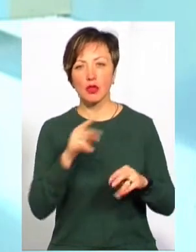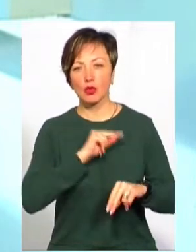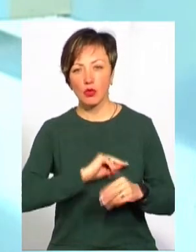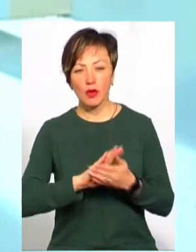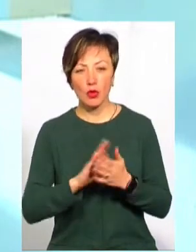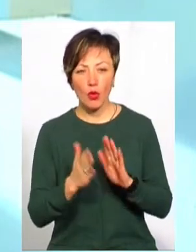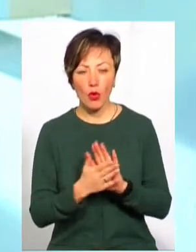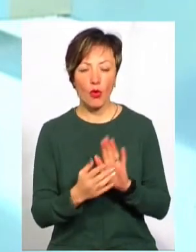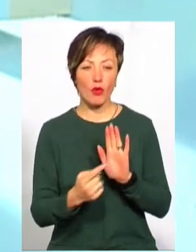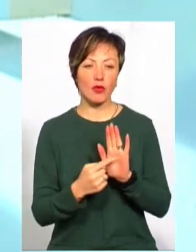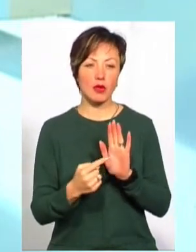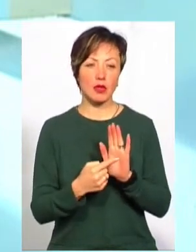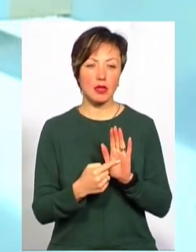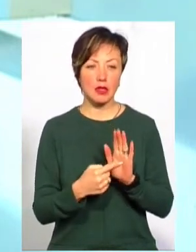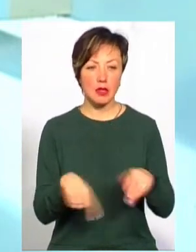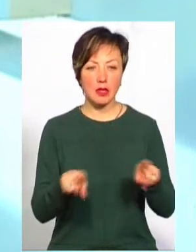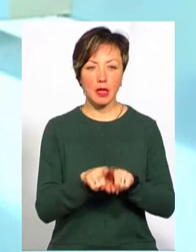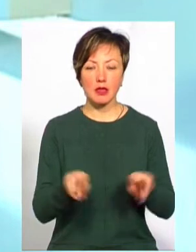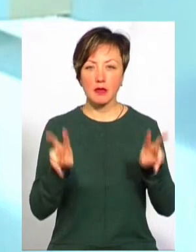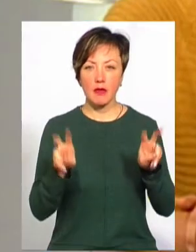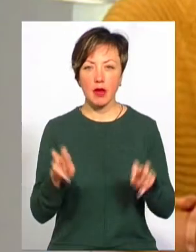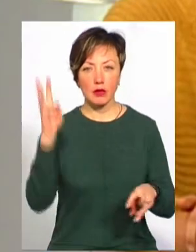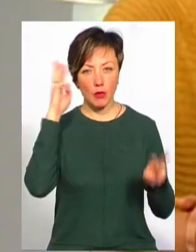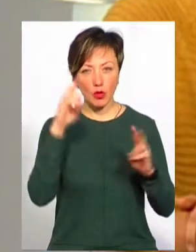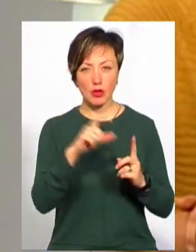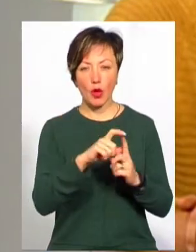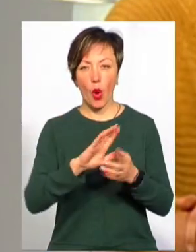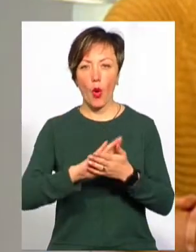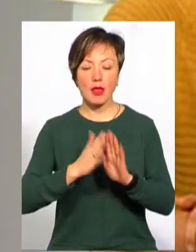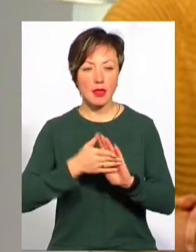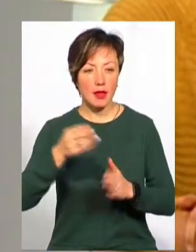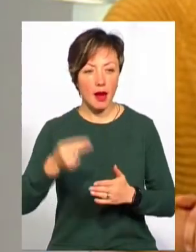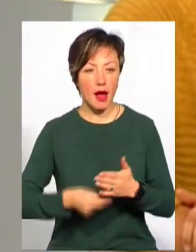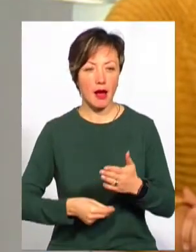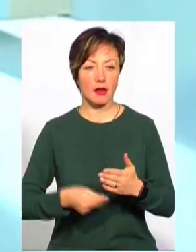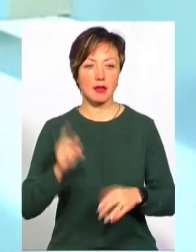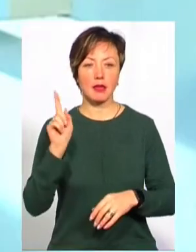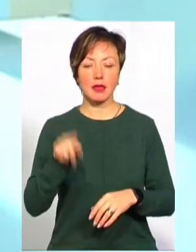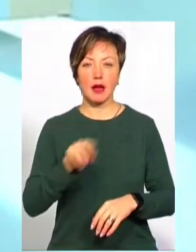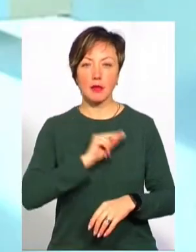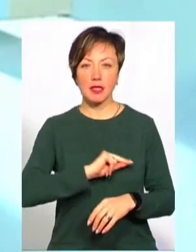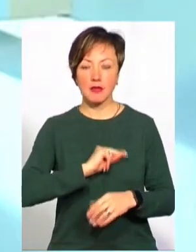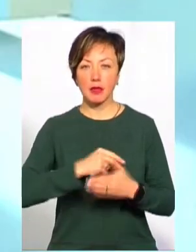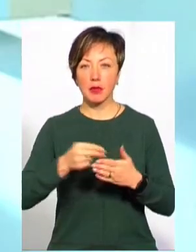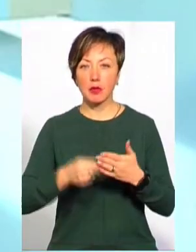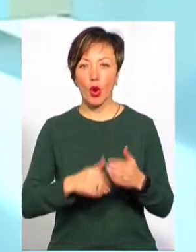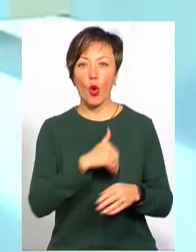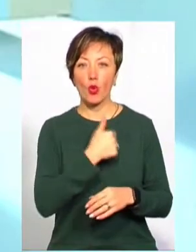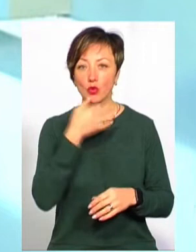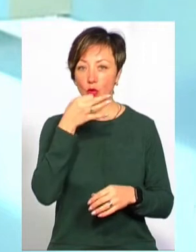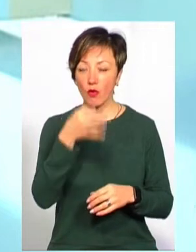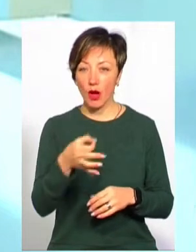трудовий договір, так званий, дуже модне слово, контракт, навіть якщо працівник його підпише, я хочу